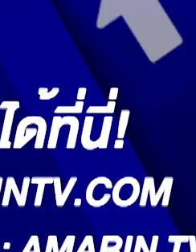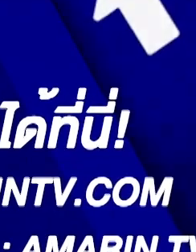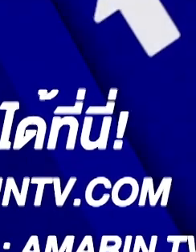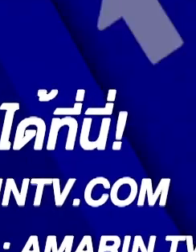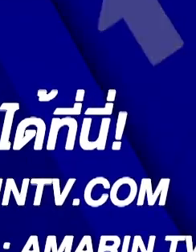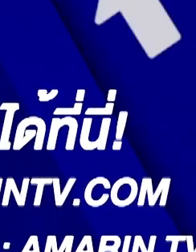โน้ท